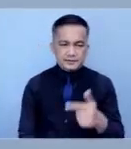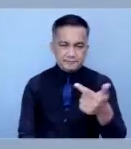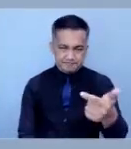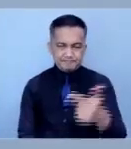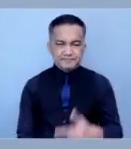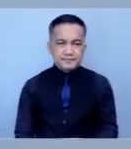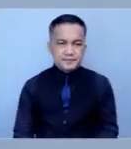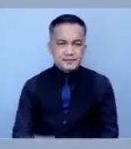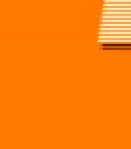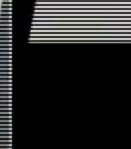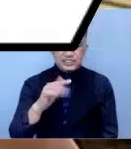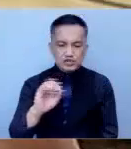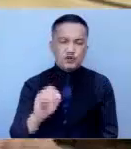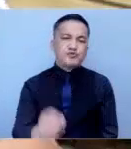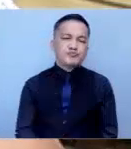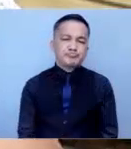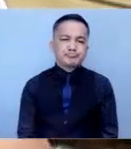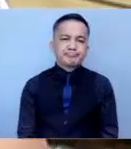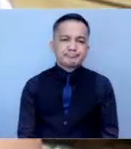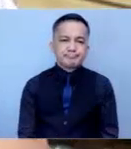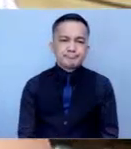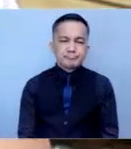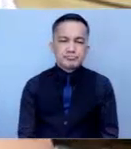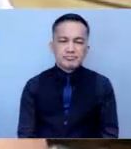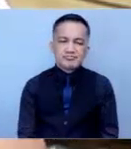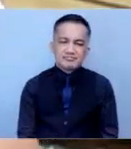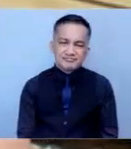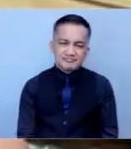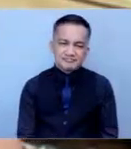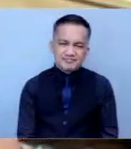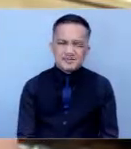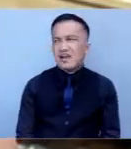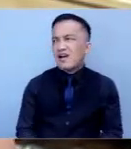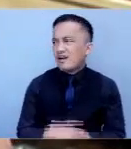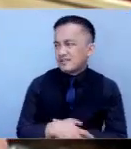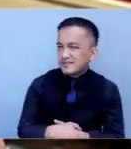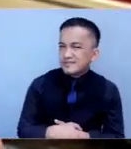si Gio Robles. Ngayon, kung ano lang yung